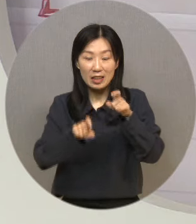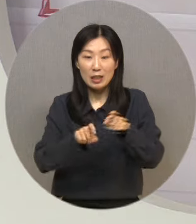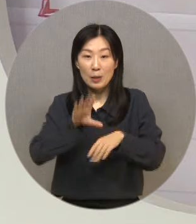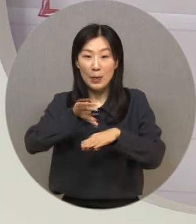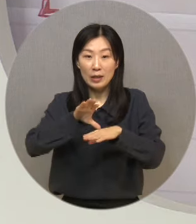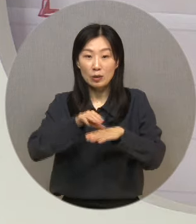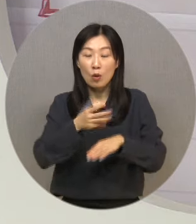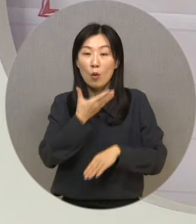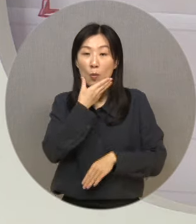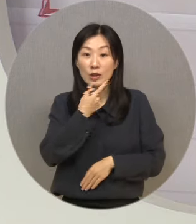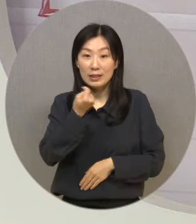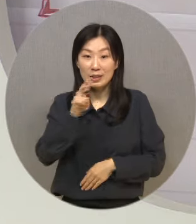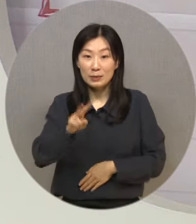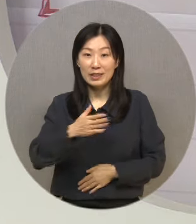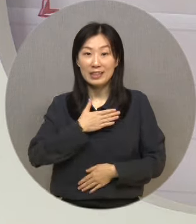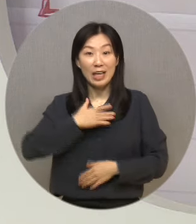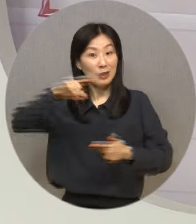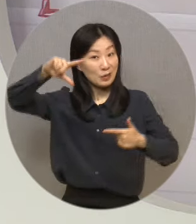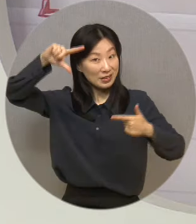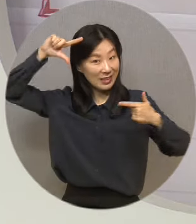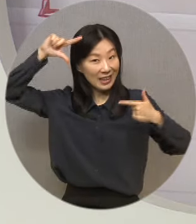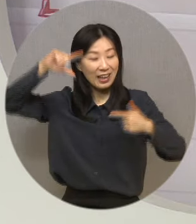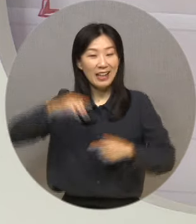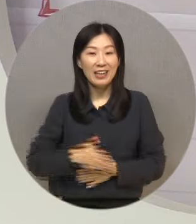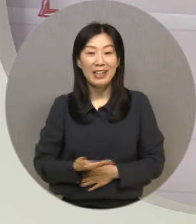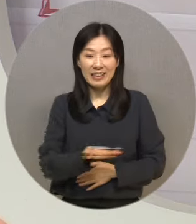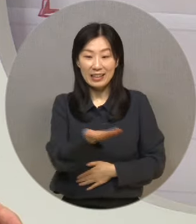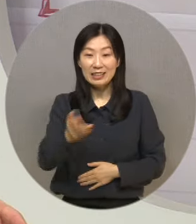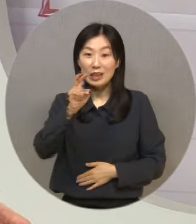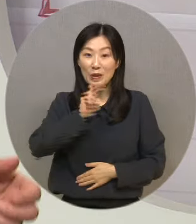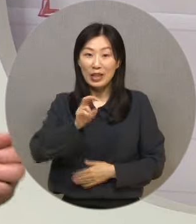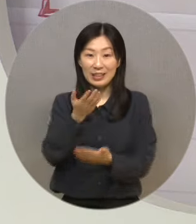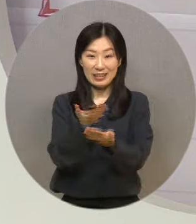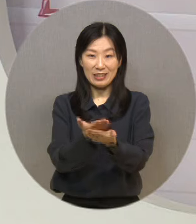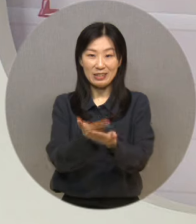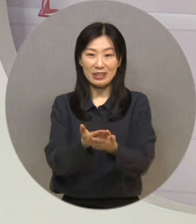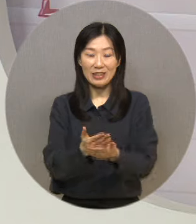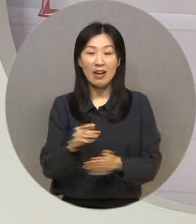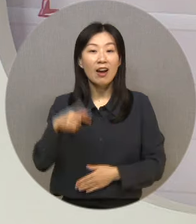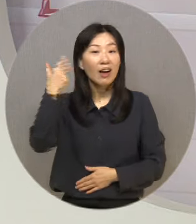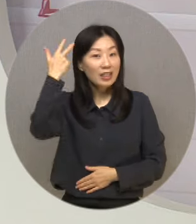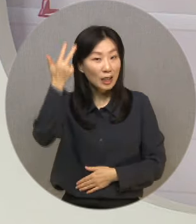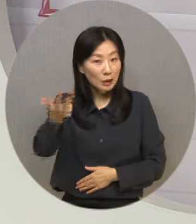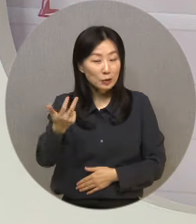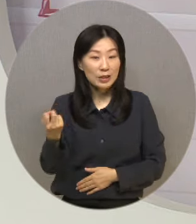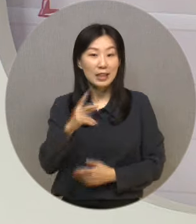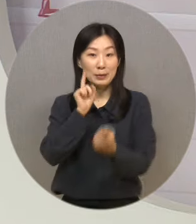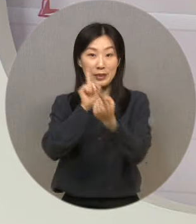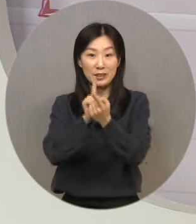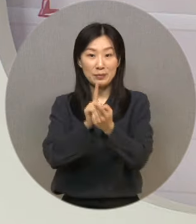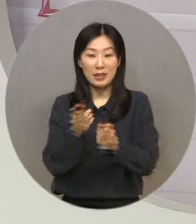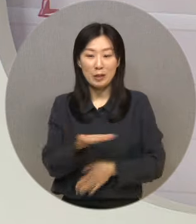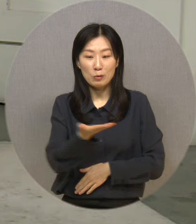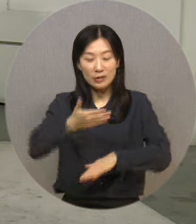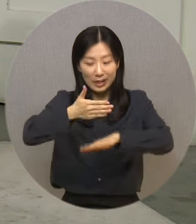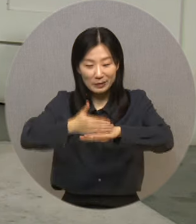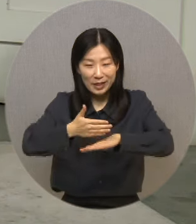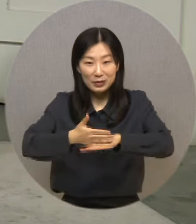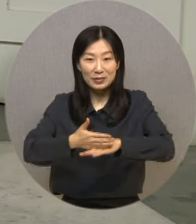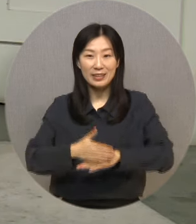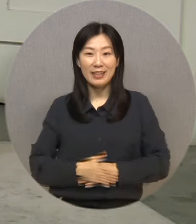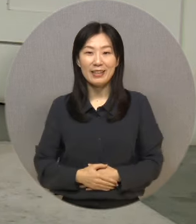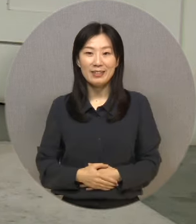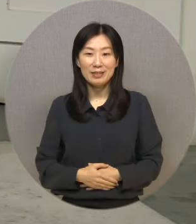여는 복지 TV. 나도 스톱! 당신의 노래를 들려주세요. 다음 주 이 시간에 다시 뵙겠습니다. 여러분, 감사합니다.